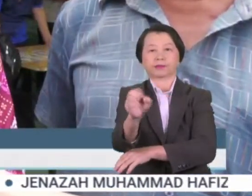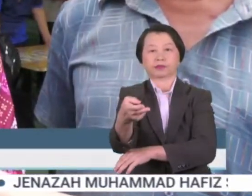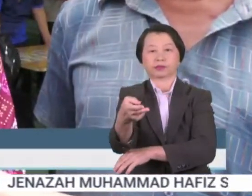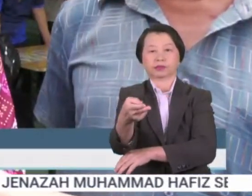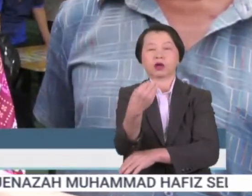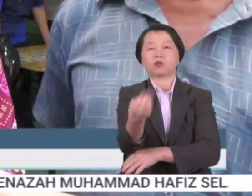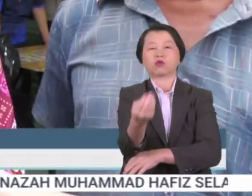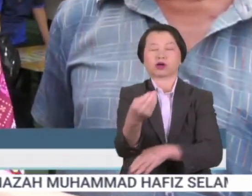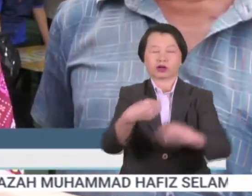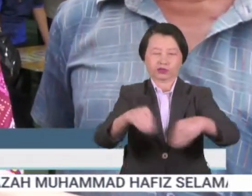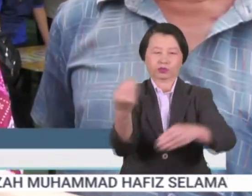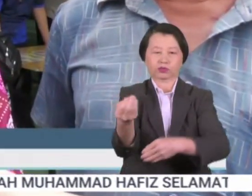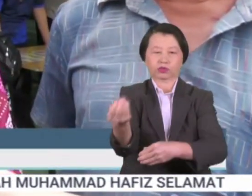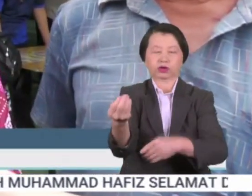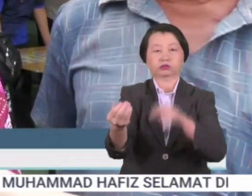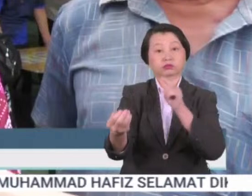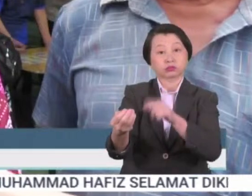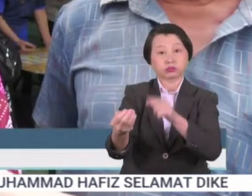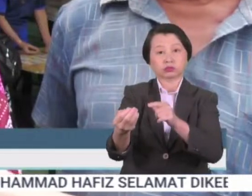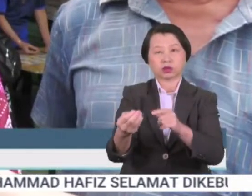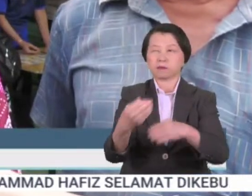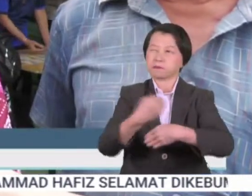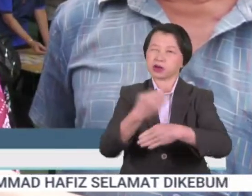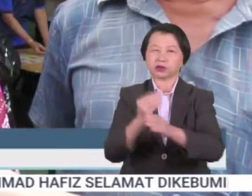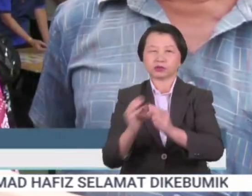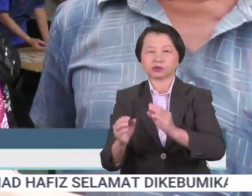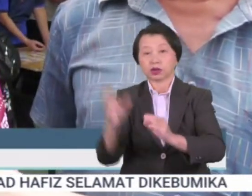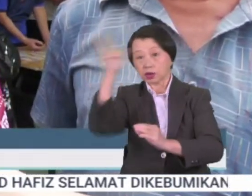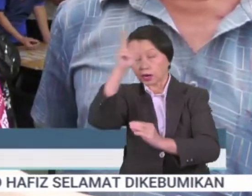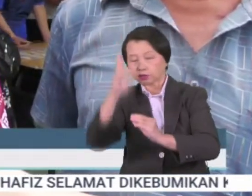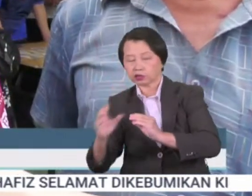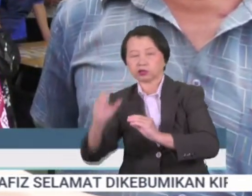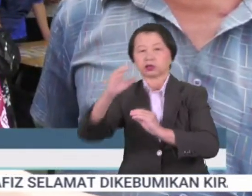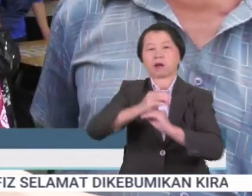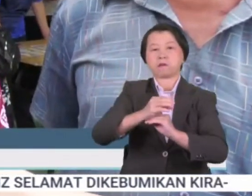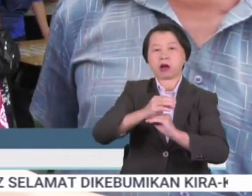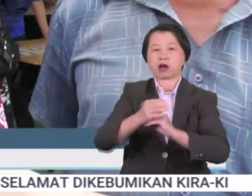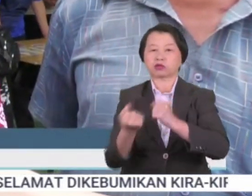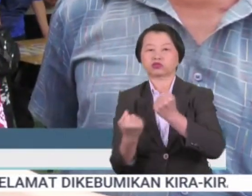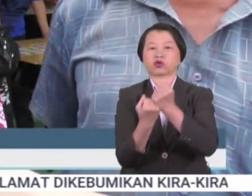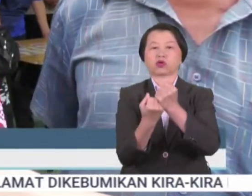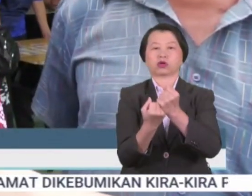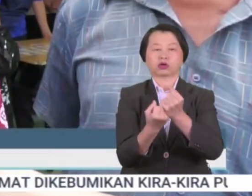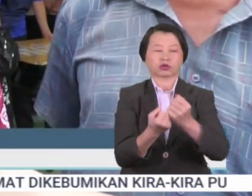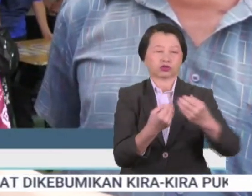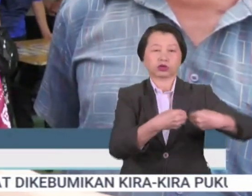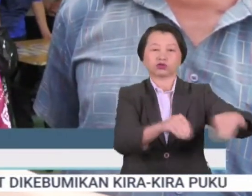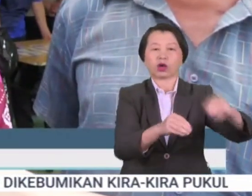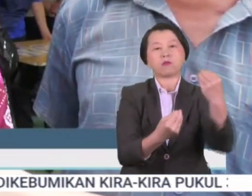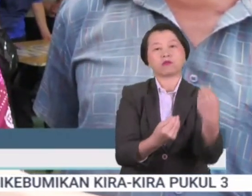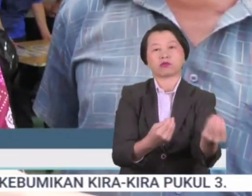yang berbentuk sub kepada semuendud dan